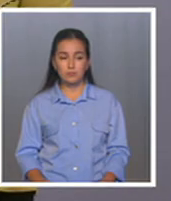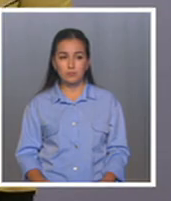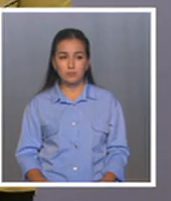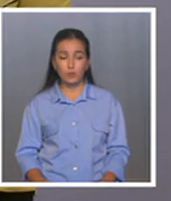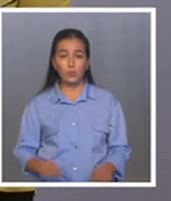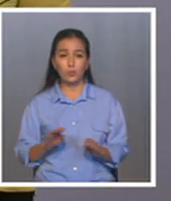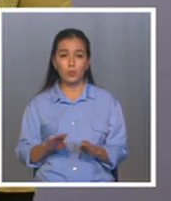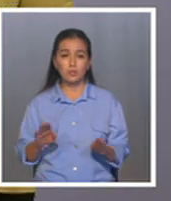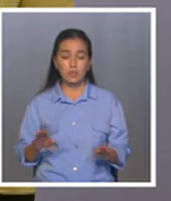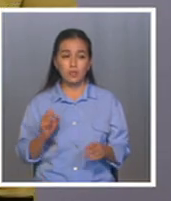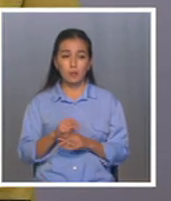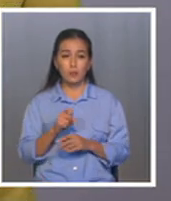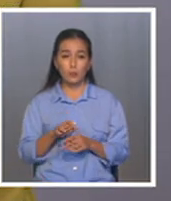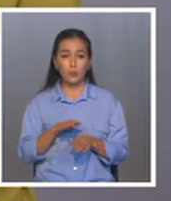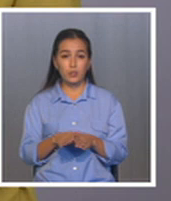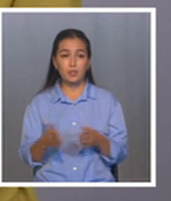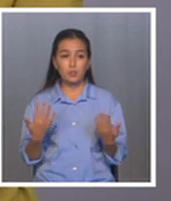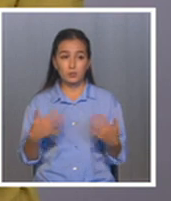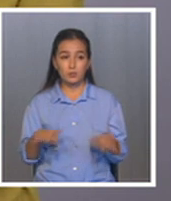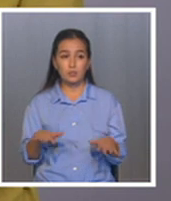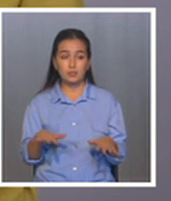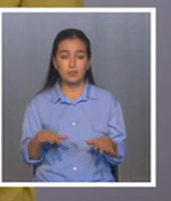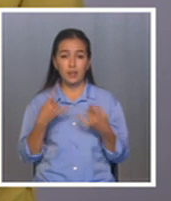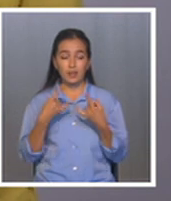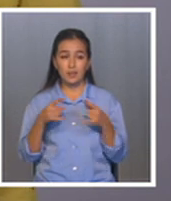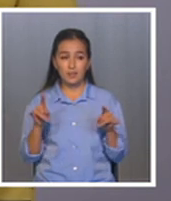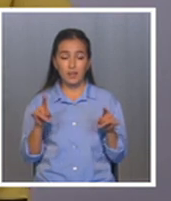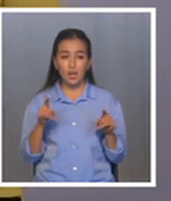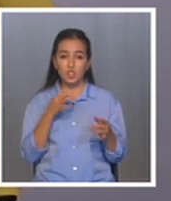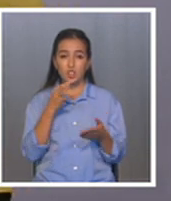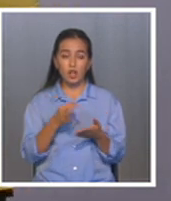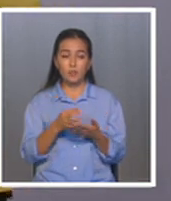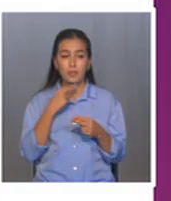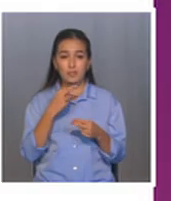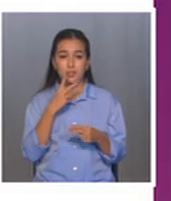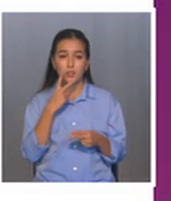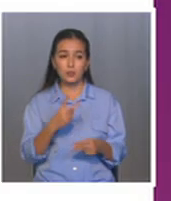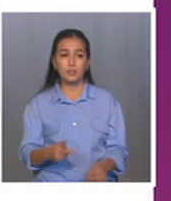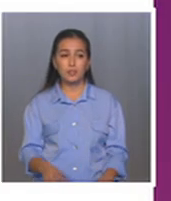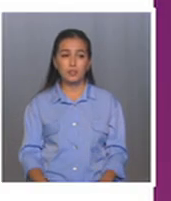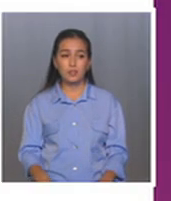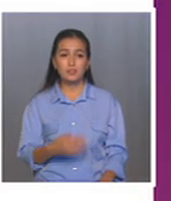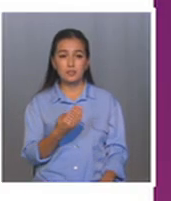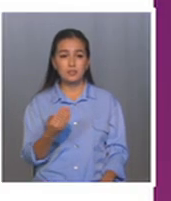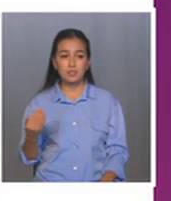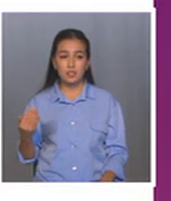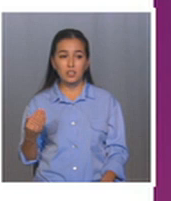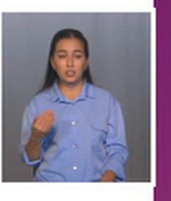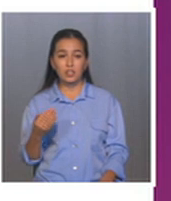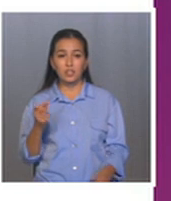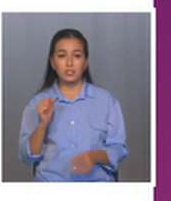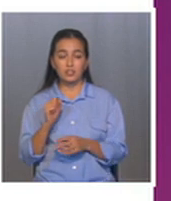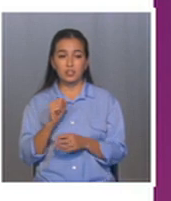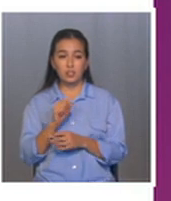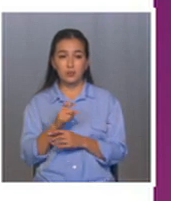Оқушылар, тапсырманы орындап болсаңыздар, экрандағы жауапқа назар аударайық. Сіздерге шығармада жазушы